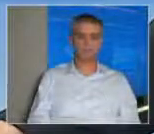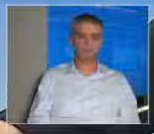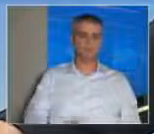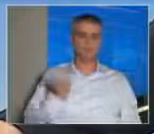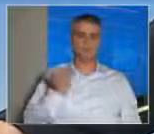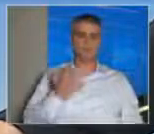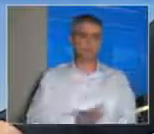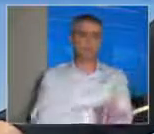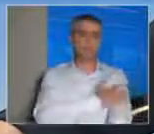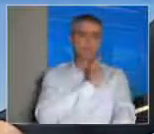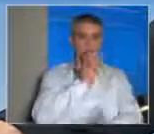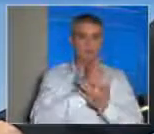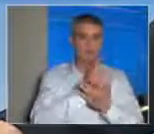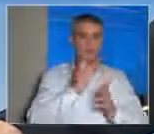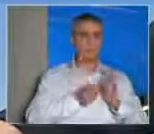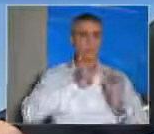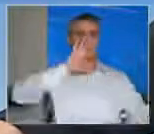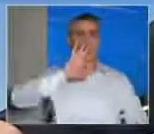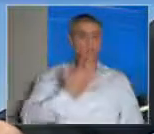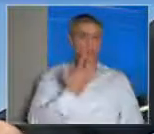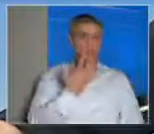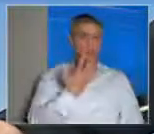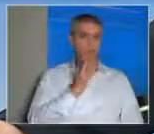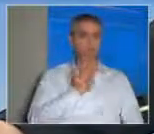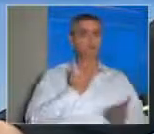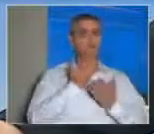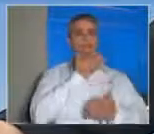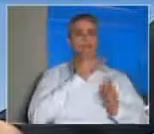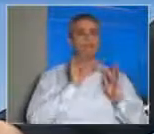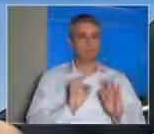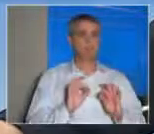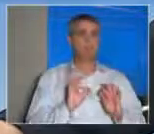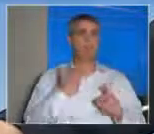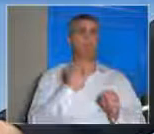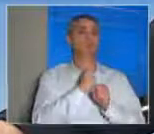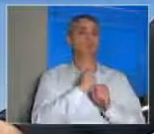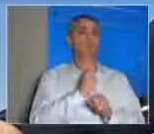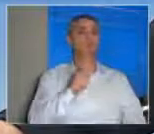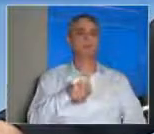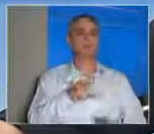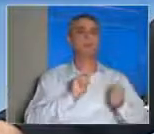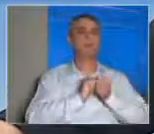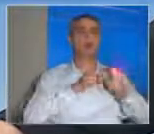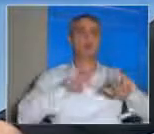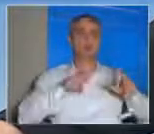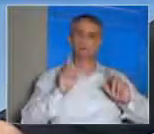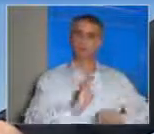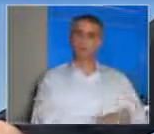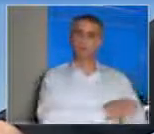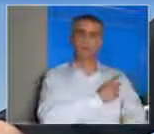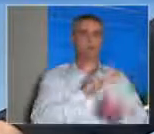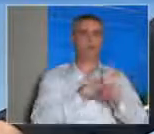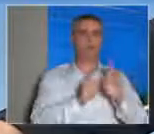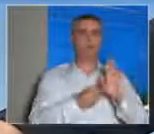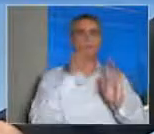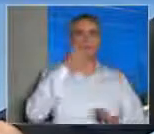חוויה מרגשת, למרות שזה כבר כנסת חמישית. מי שמתייחס ברצינות למה שהוא עושה בכנסת ובממשלה, זה מרגש כמעט כמו